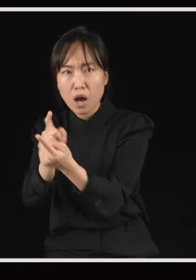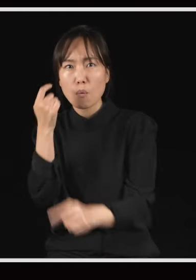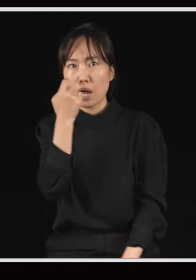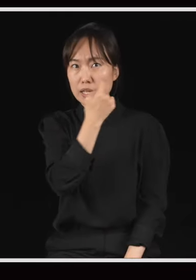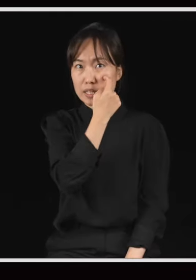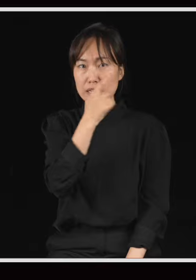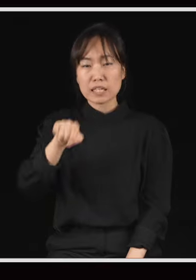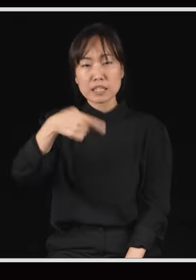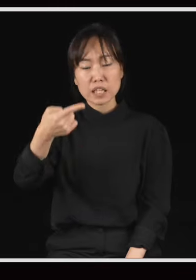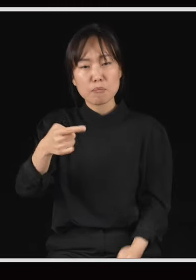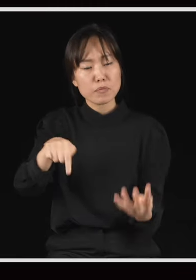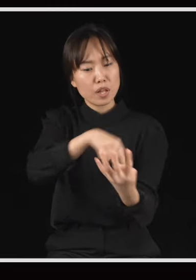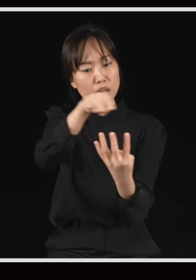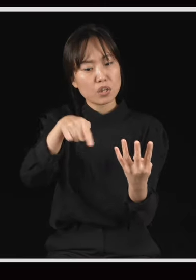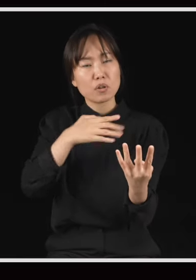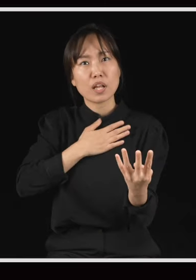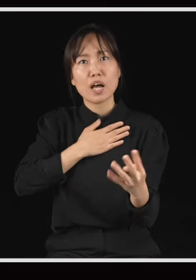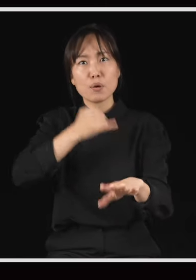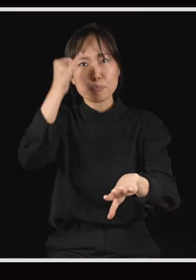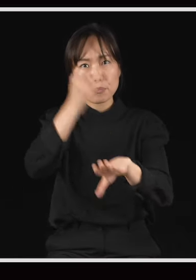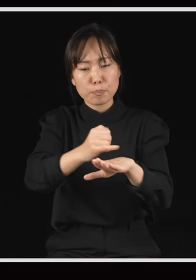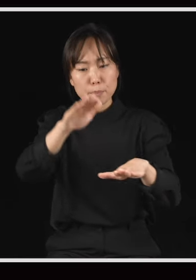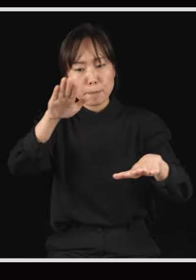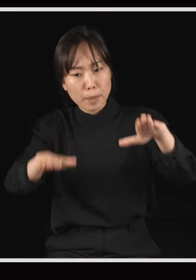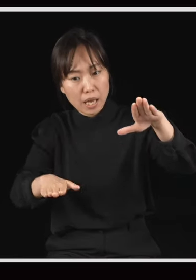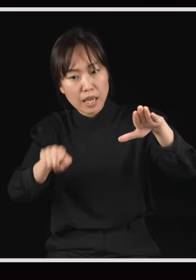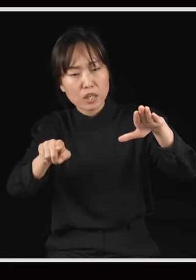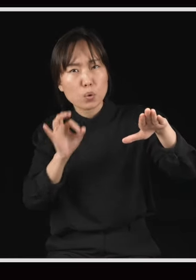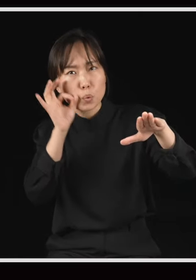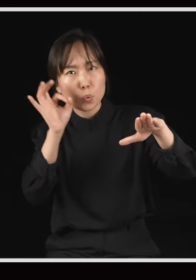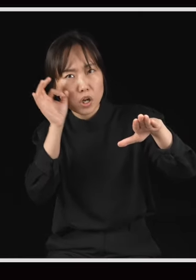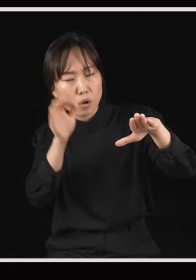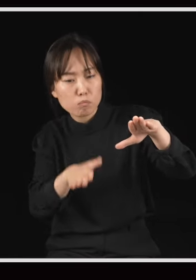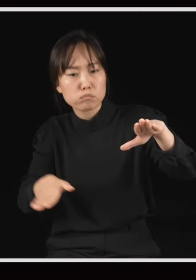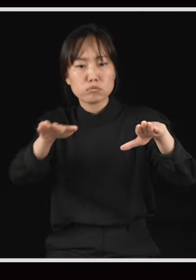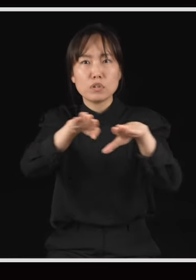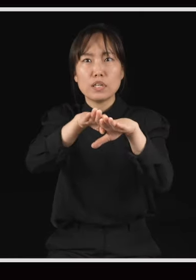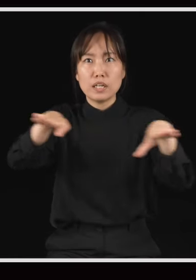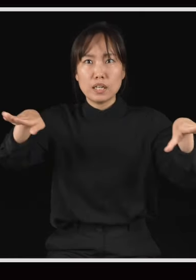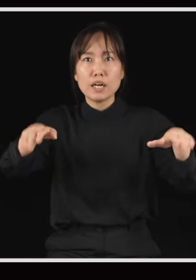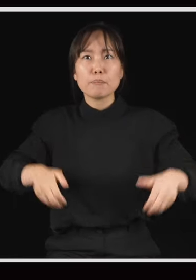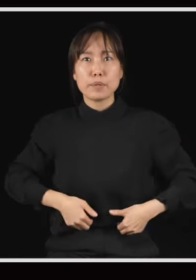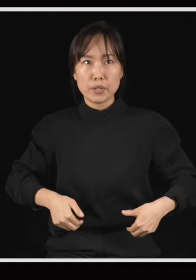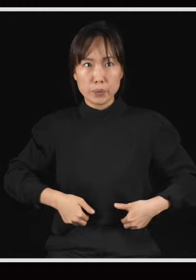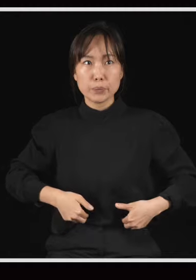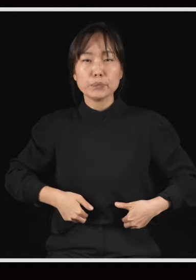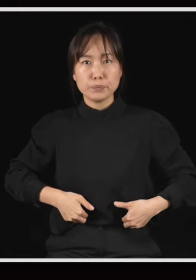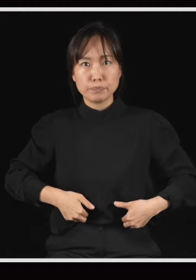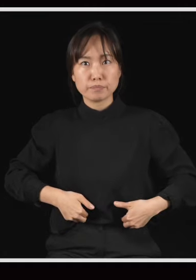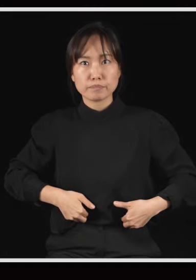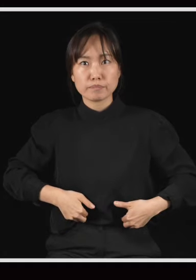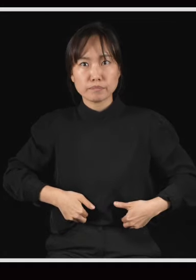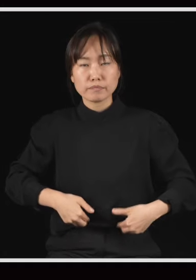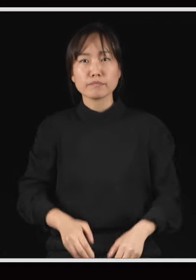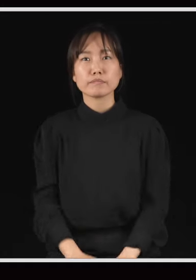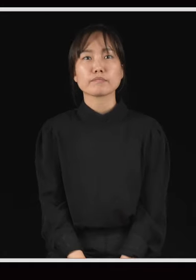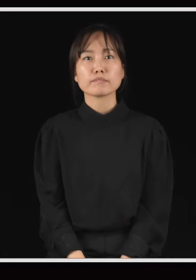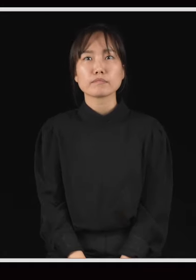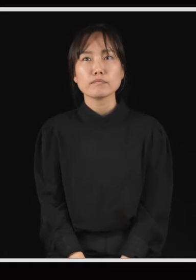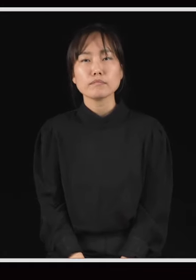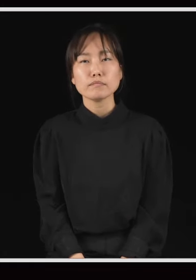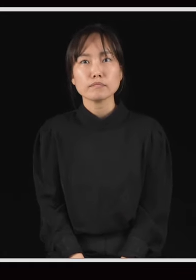필요가 있고, 두 번째로 취약한 부분을 개선을 시키고 균형을 이렇게 뭐라 그럴까, 왜곡이 되어 있는